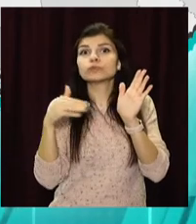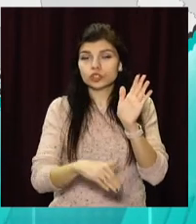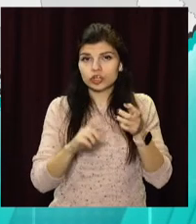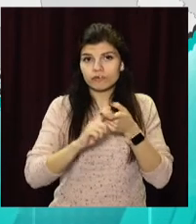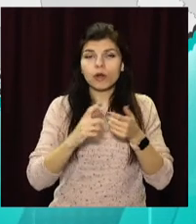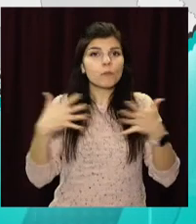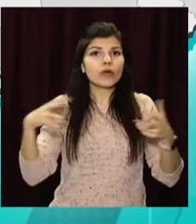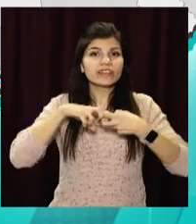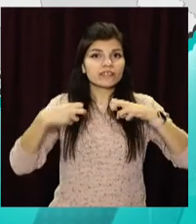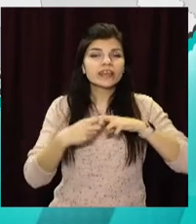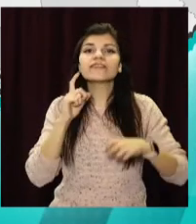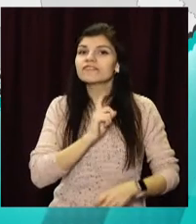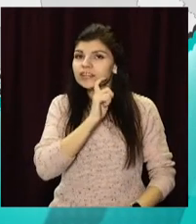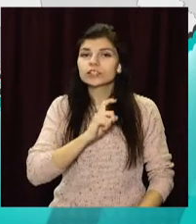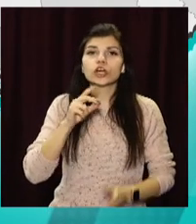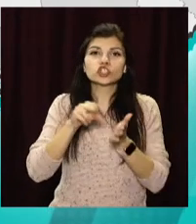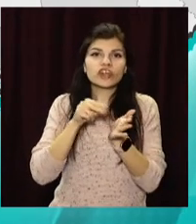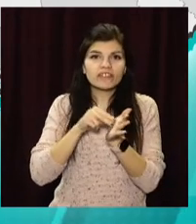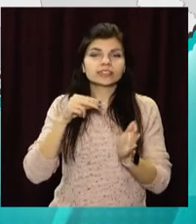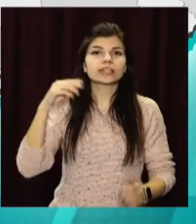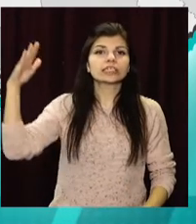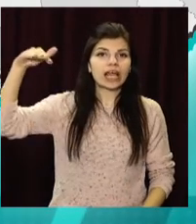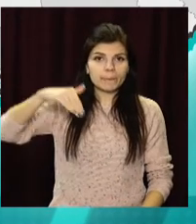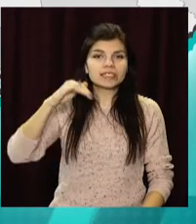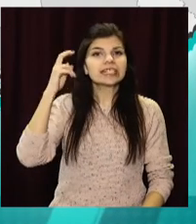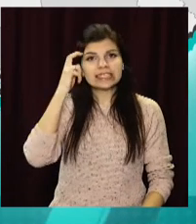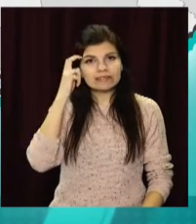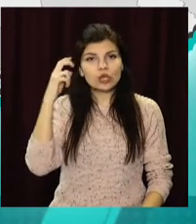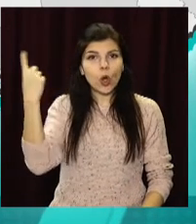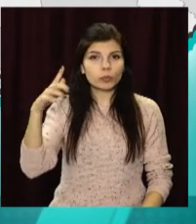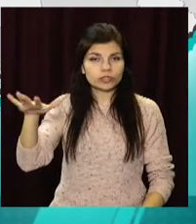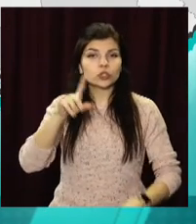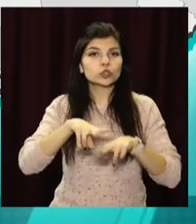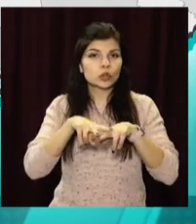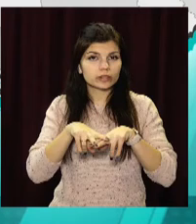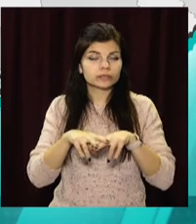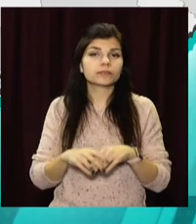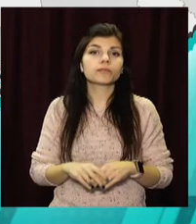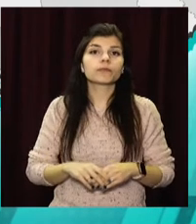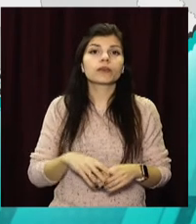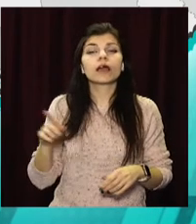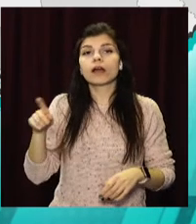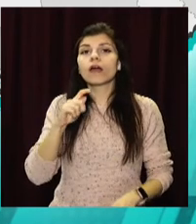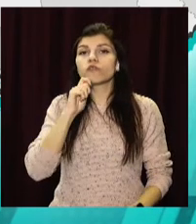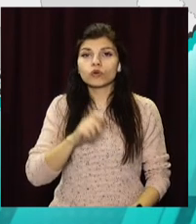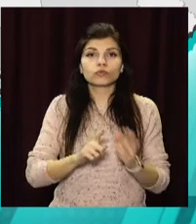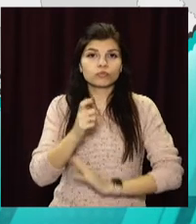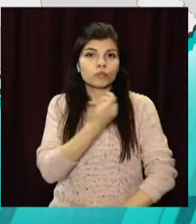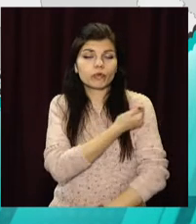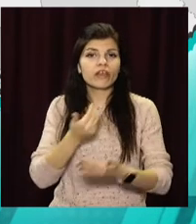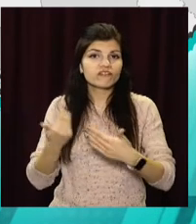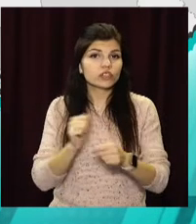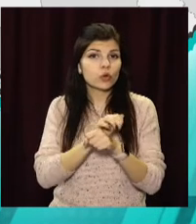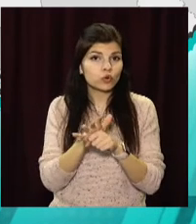Найбільше у Івано-Франківській, Вінницькій, Чернівецькій, Закарпатській, Київській областях та столиці. Україні почалася вакцинація від